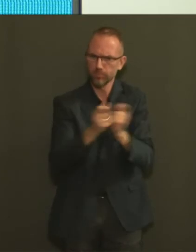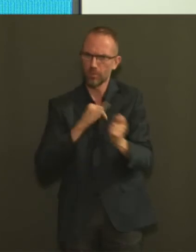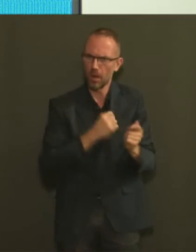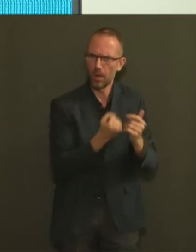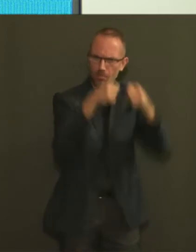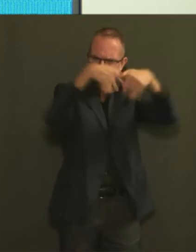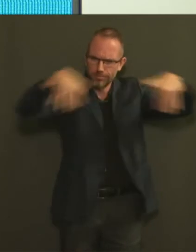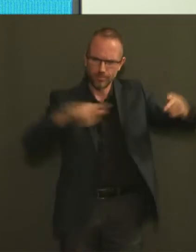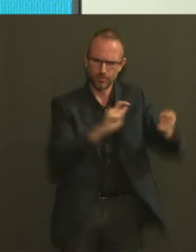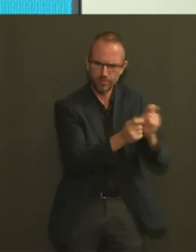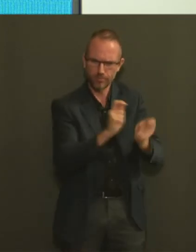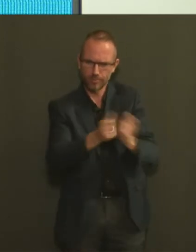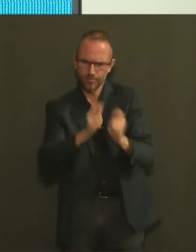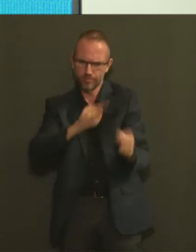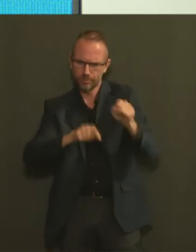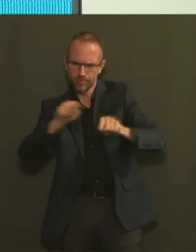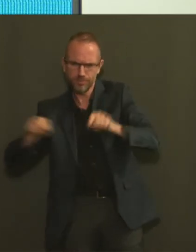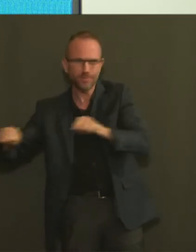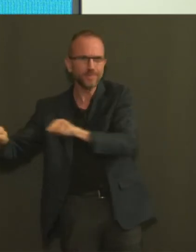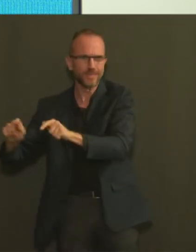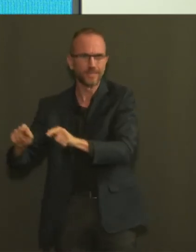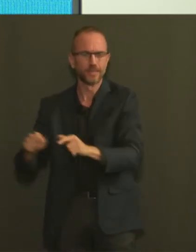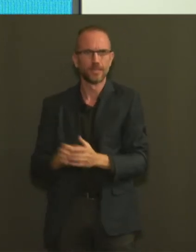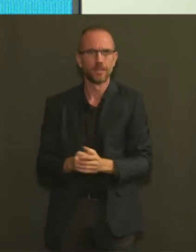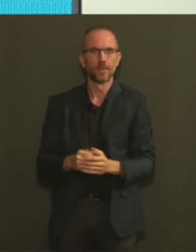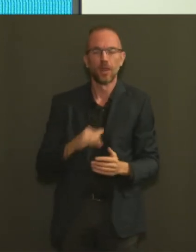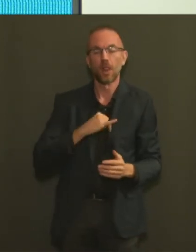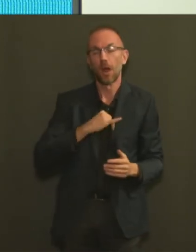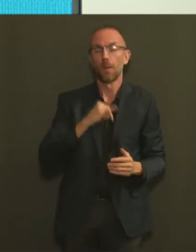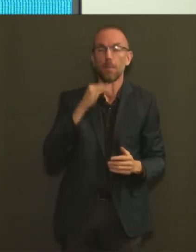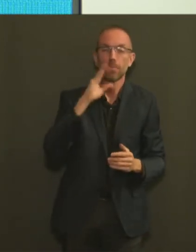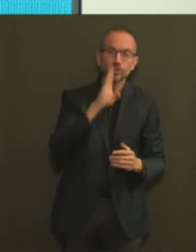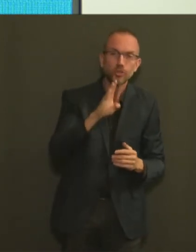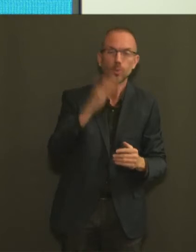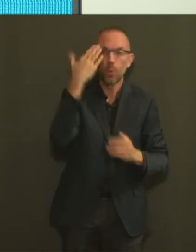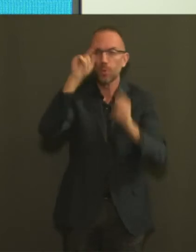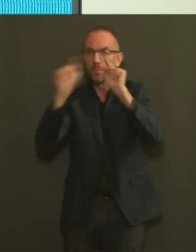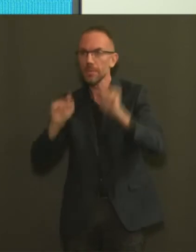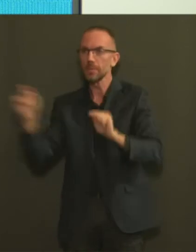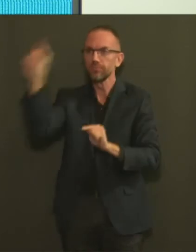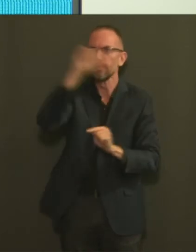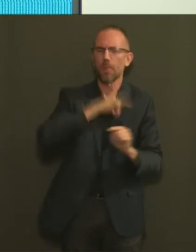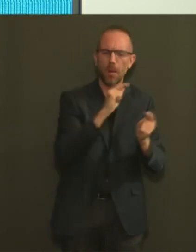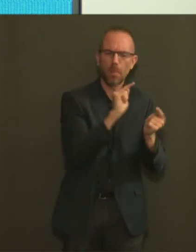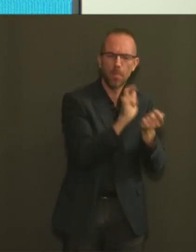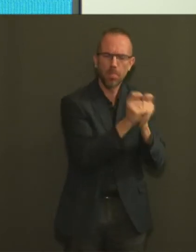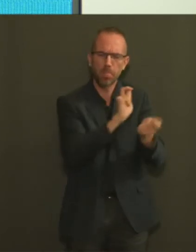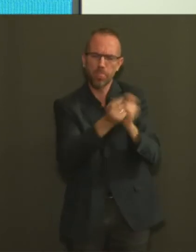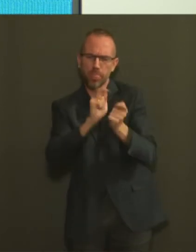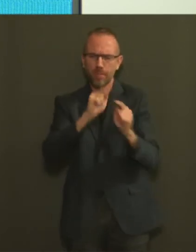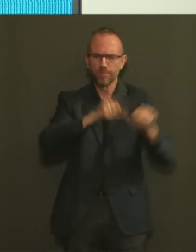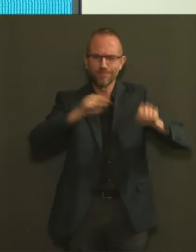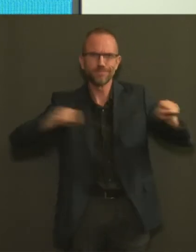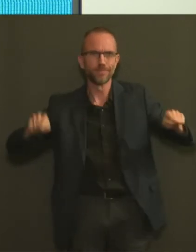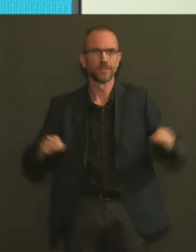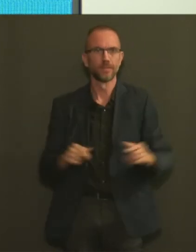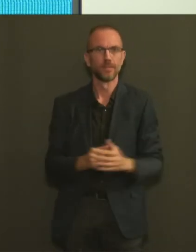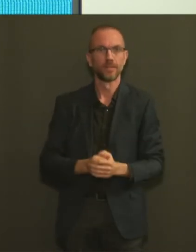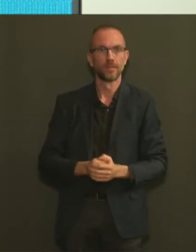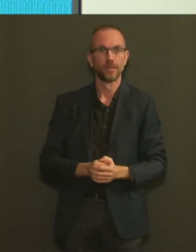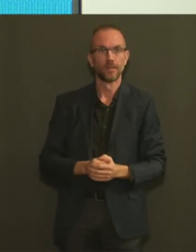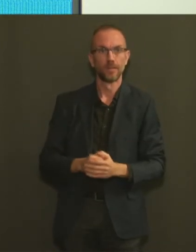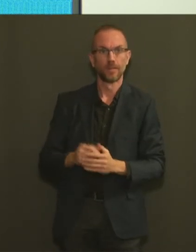d'autres pays il faut savoir qu'avec ce type de virus qui est un virus à arn il est tout à fait normal qu'apparaissent